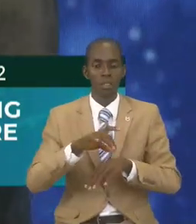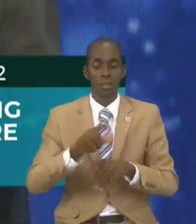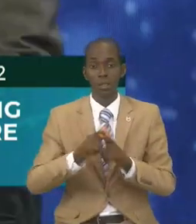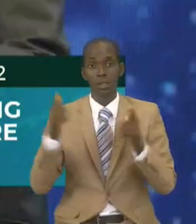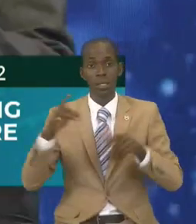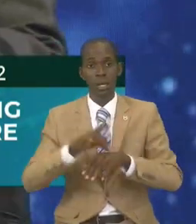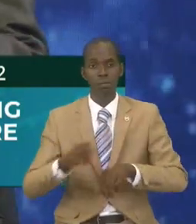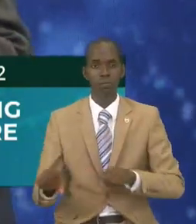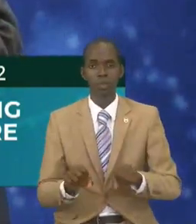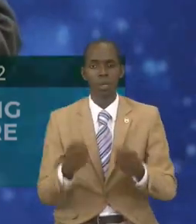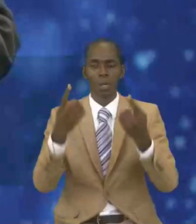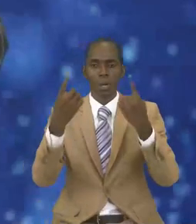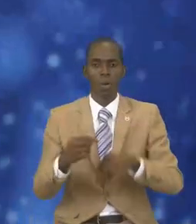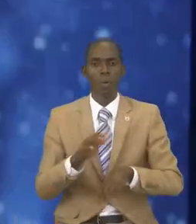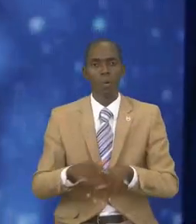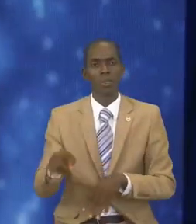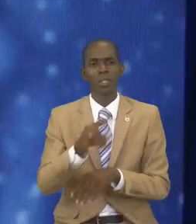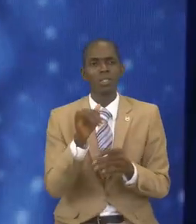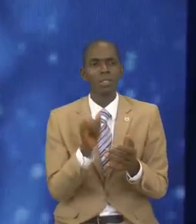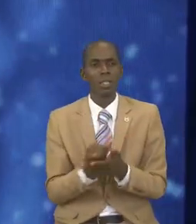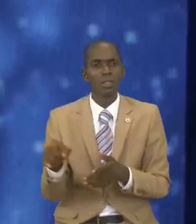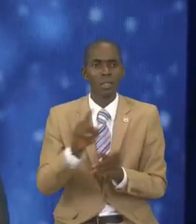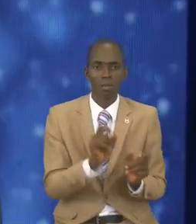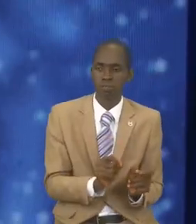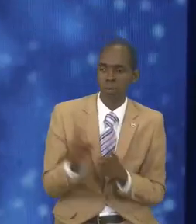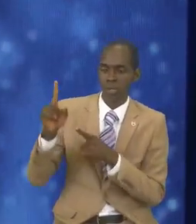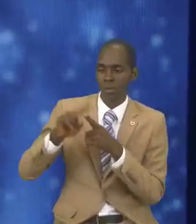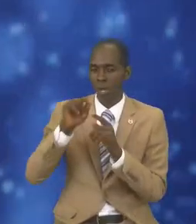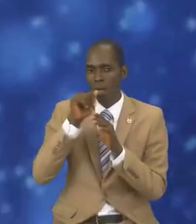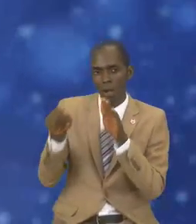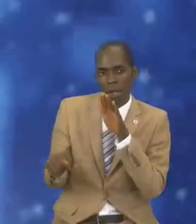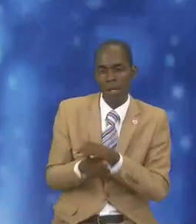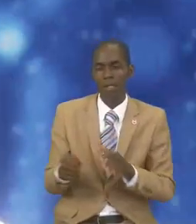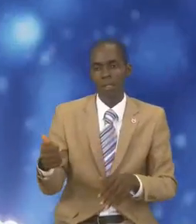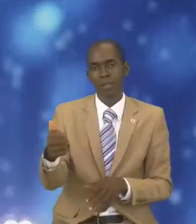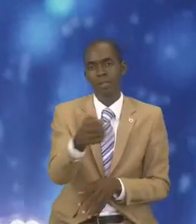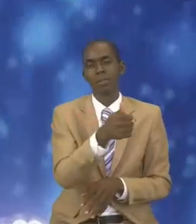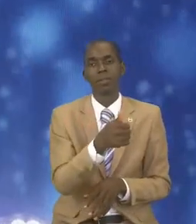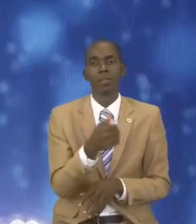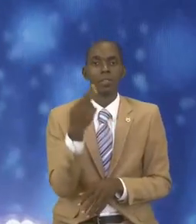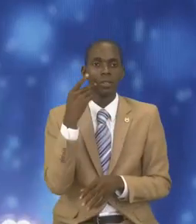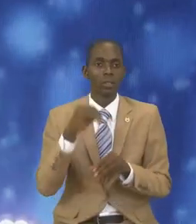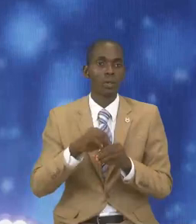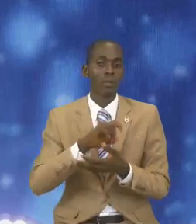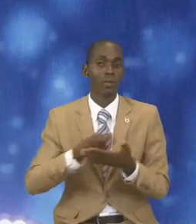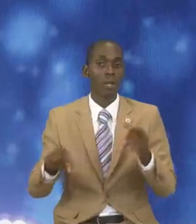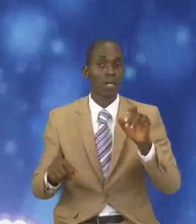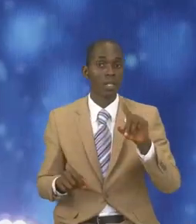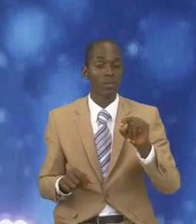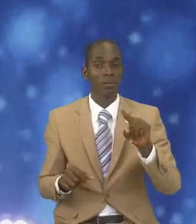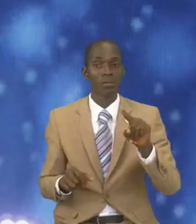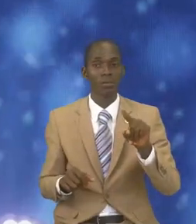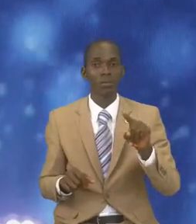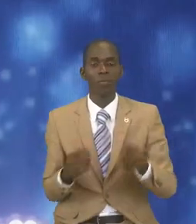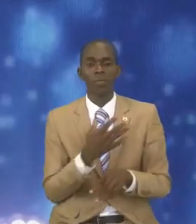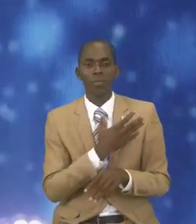il fut saisi d'une grande frayeur et il prit la fuite pour se cacher. Verset 11,